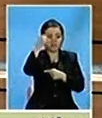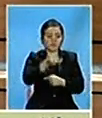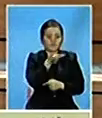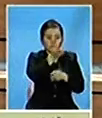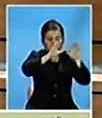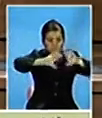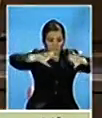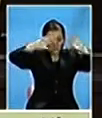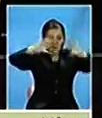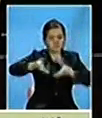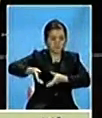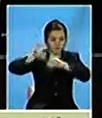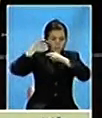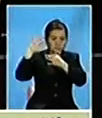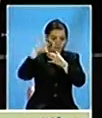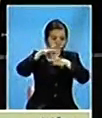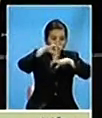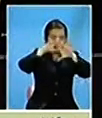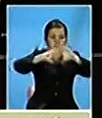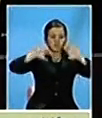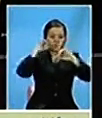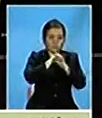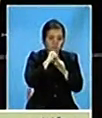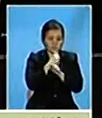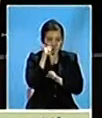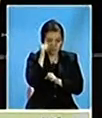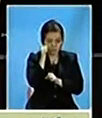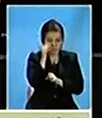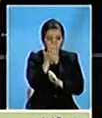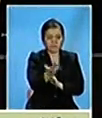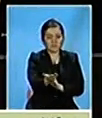ณมากครับ ครับท่านวิเชษฐ์กัญชองครับ